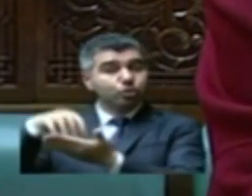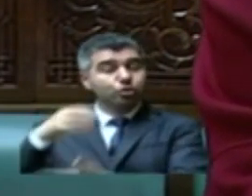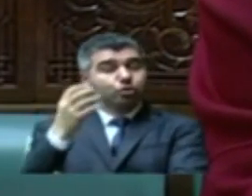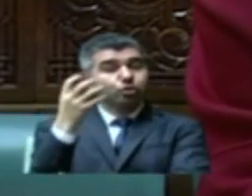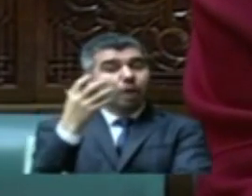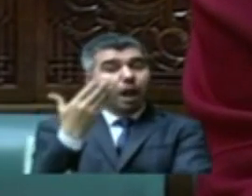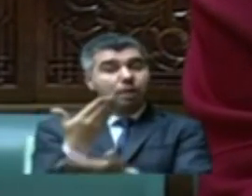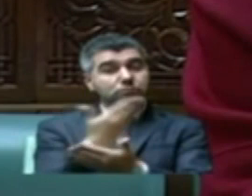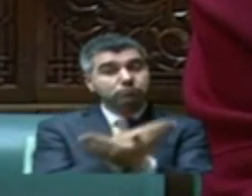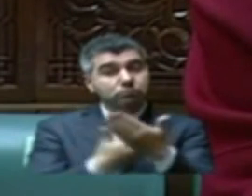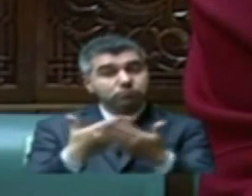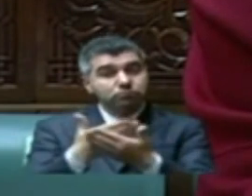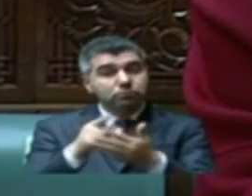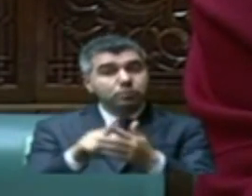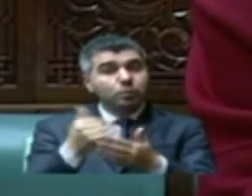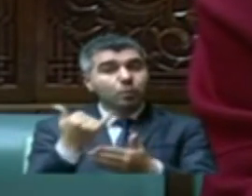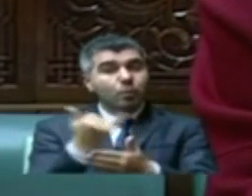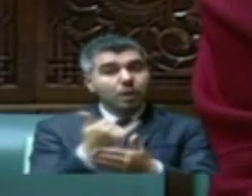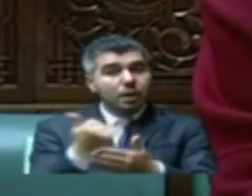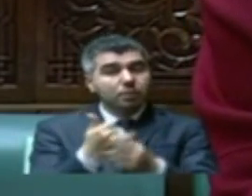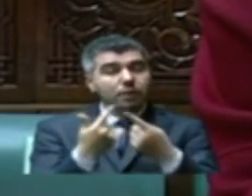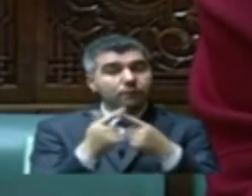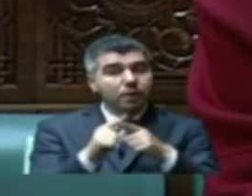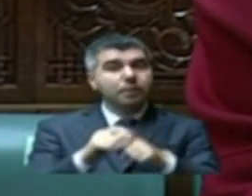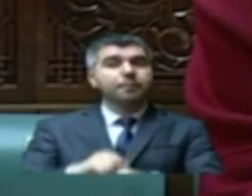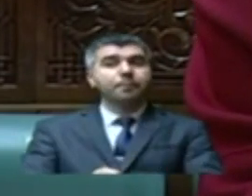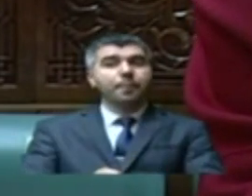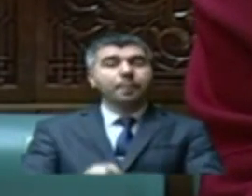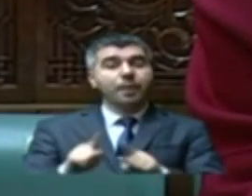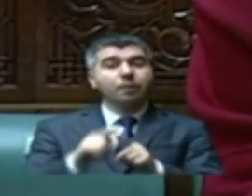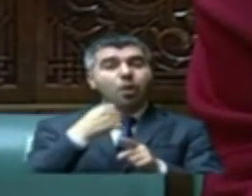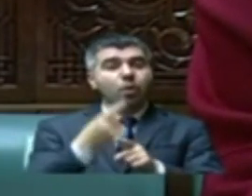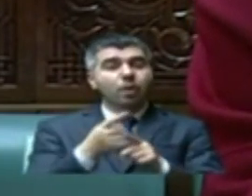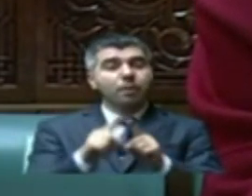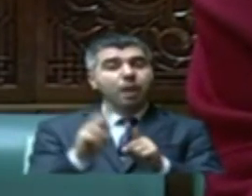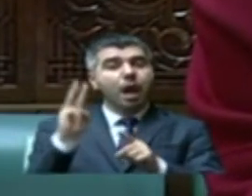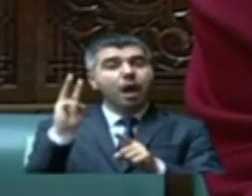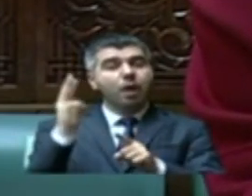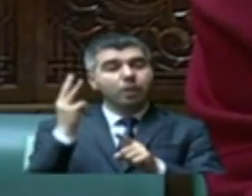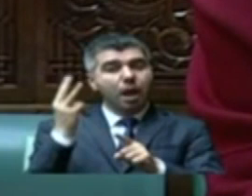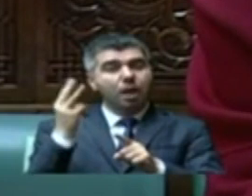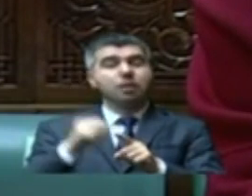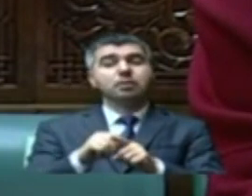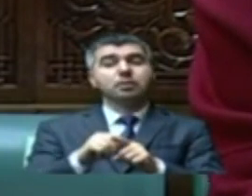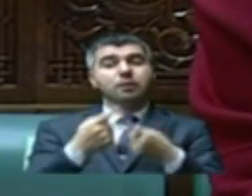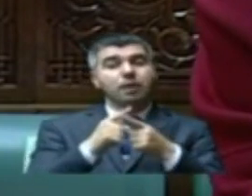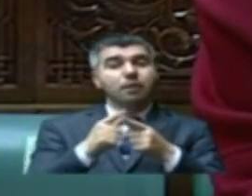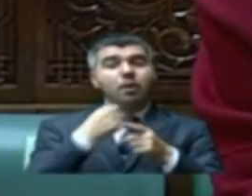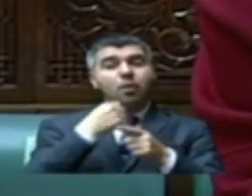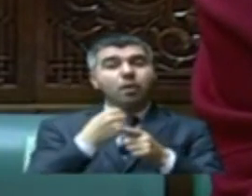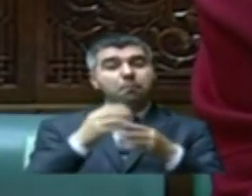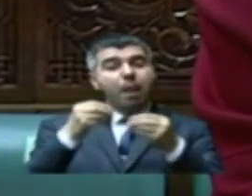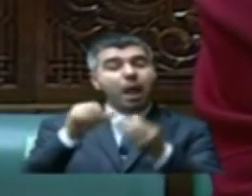أيضا موروث ثقافي واجتماعي، على سبيل المثال نجد أن حدائق أكدال النخيل والعرصات الموجودة على هامش مراكش كانت